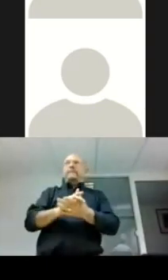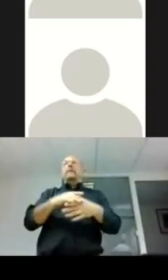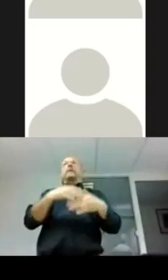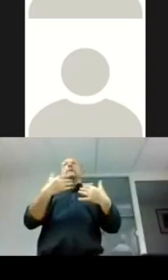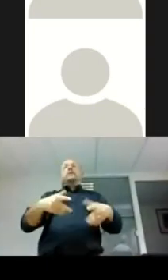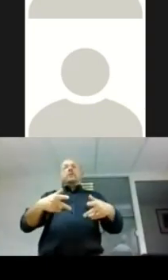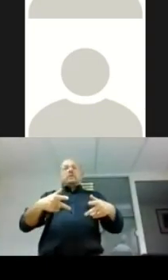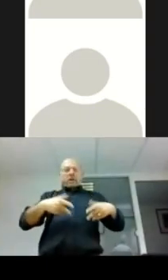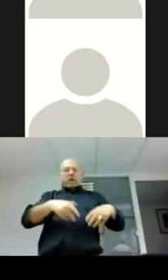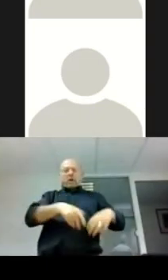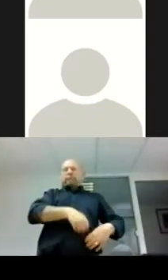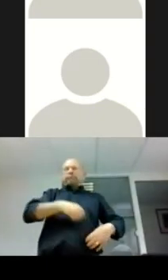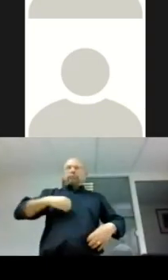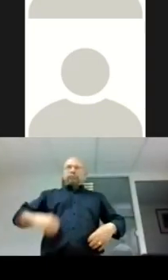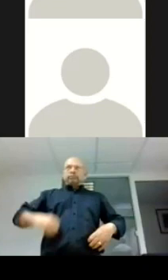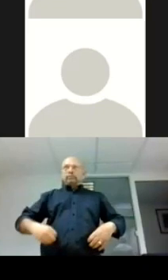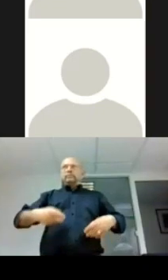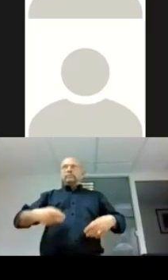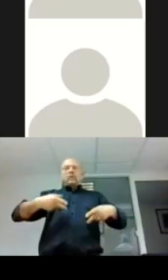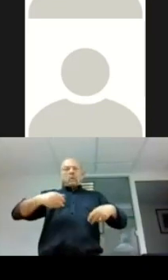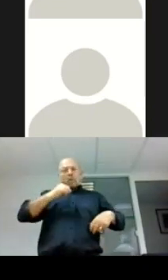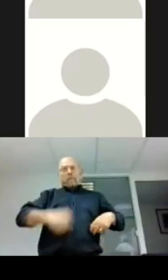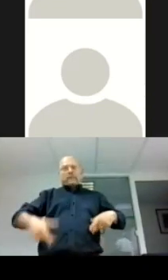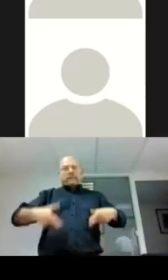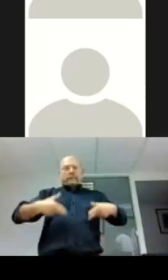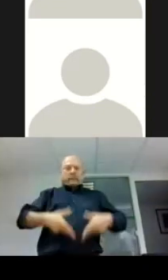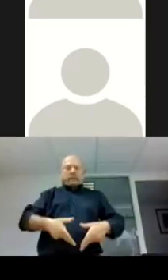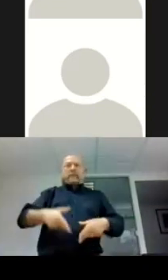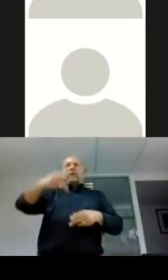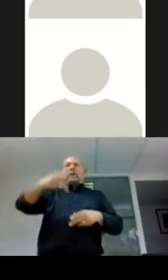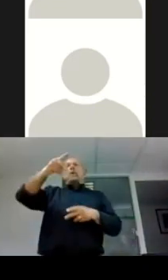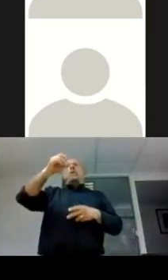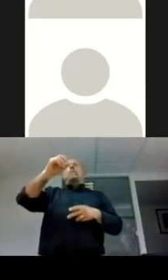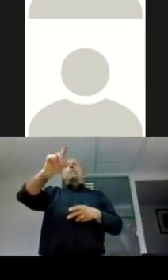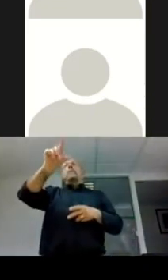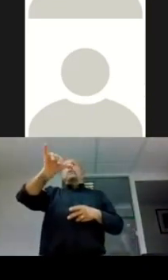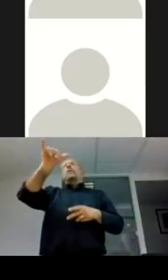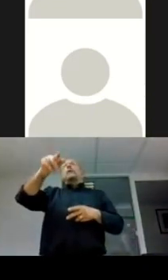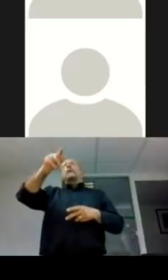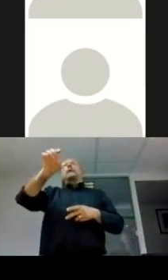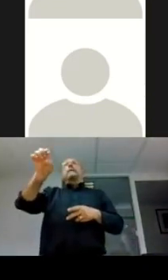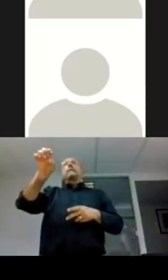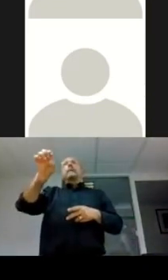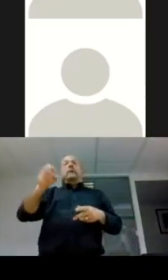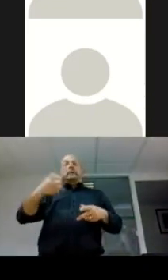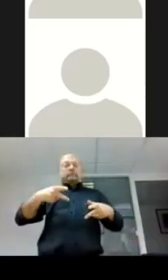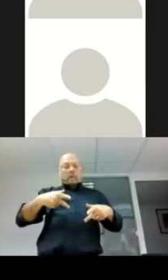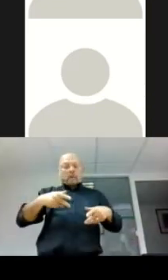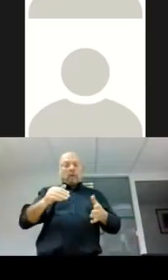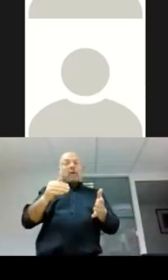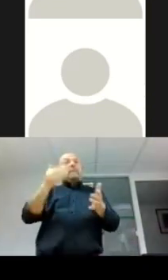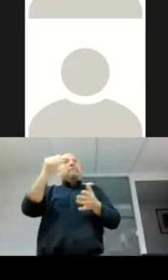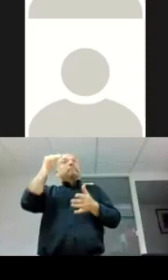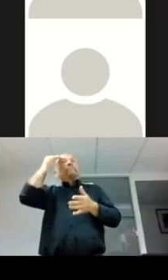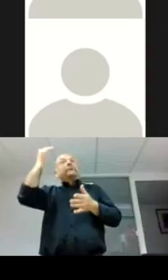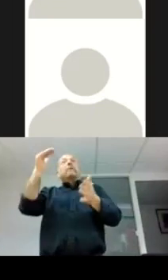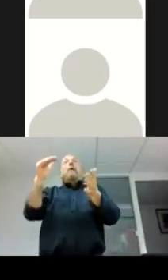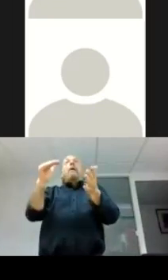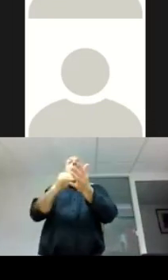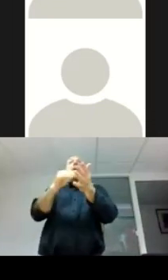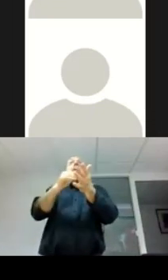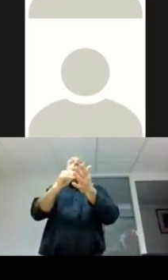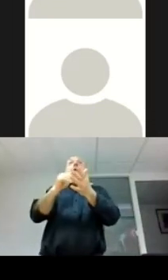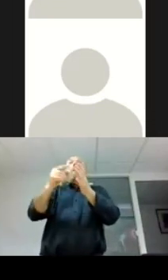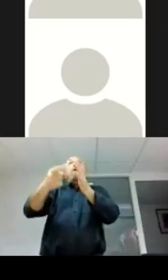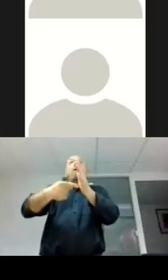a déjà eu plusieurs coloscopies avec ablation de polypes, et comme on ne connaît pas l'espérance de vie, est-ce que